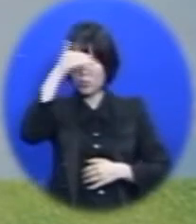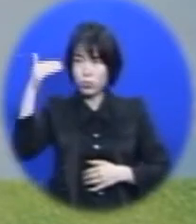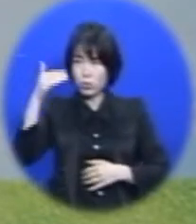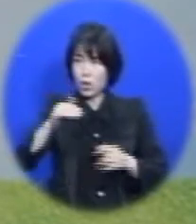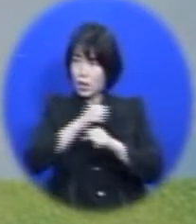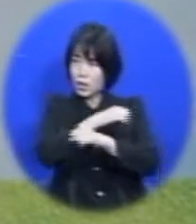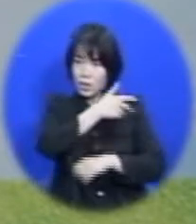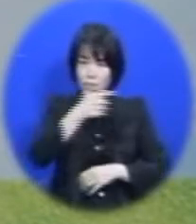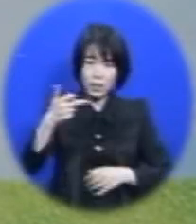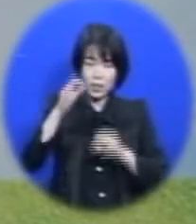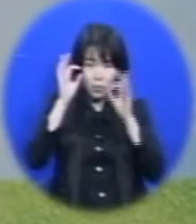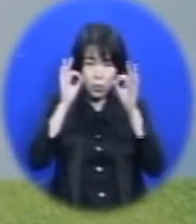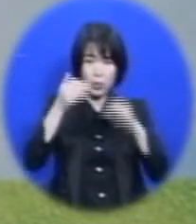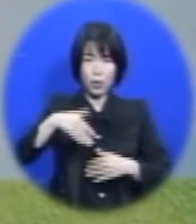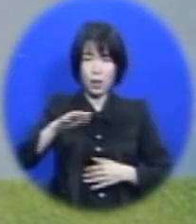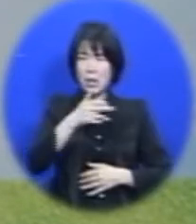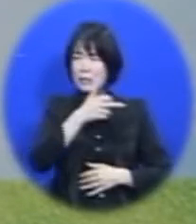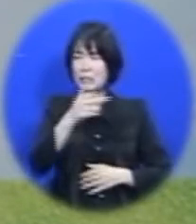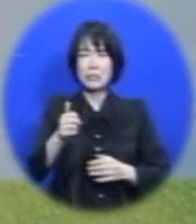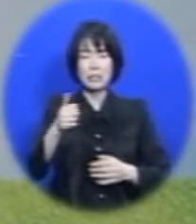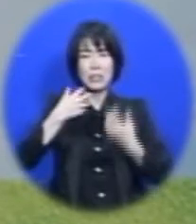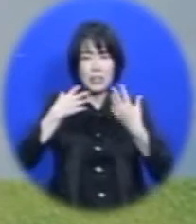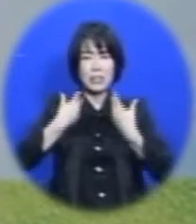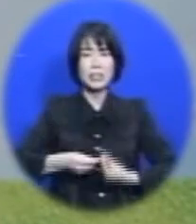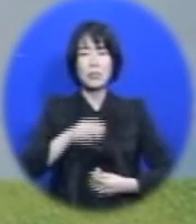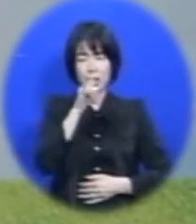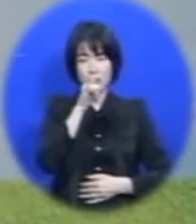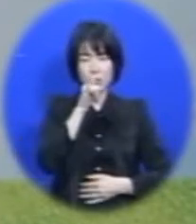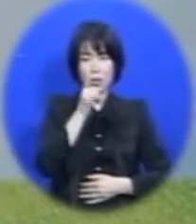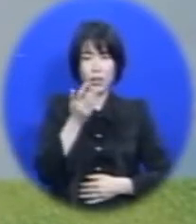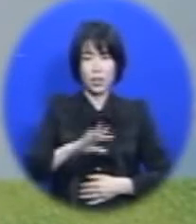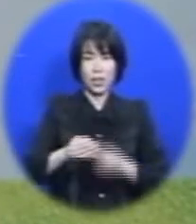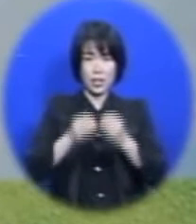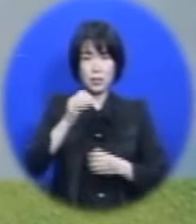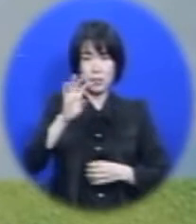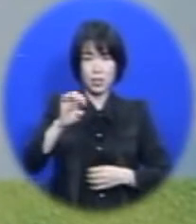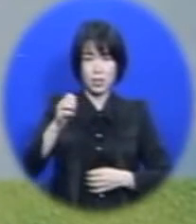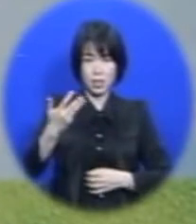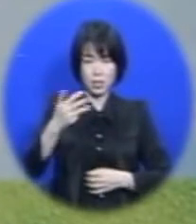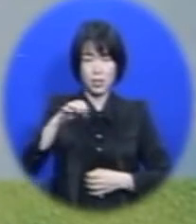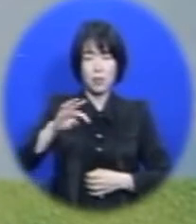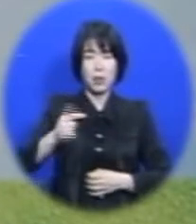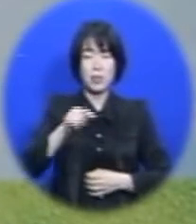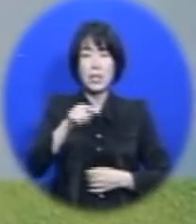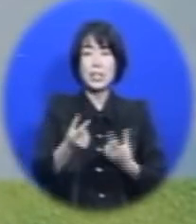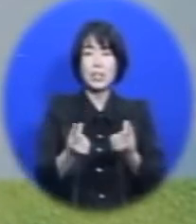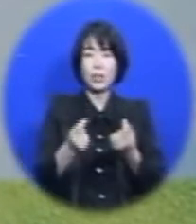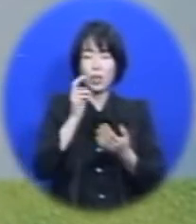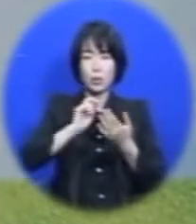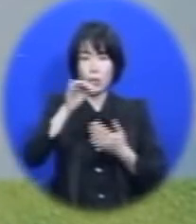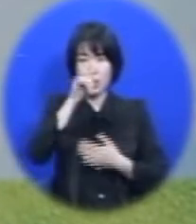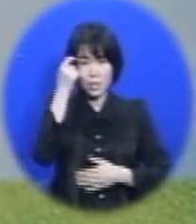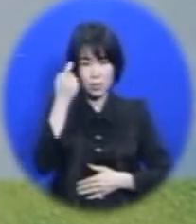가려면 대실망입니다. 그런데 시편 48편은 세상에 어떻게 이렇게 노래하고